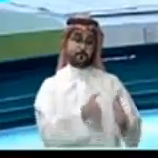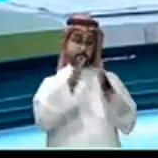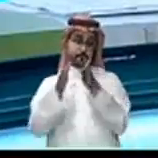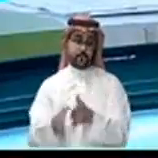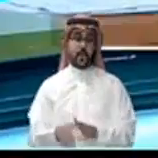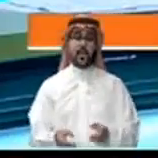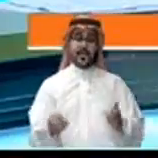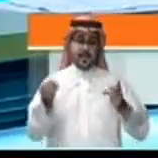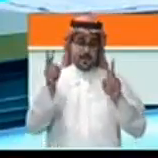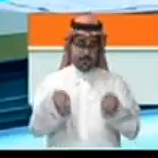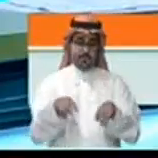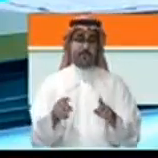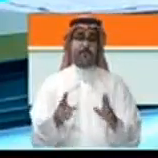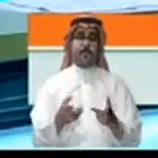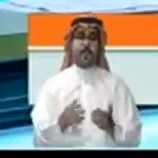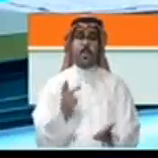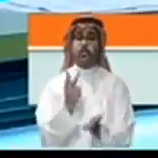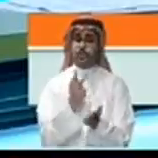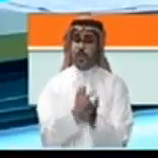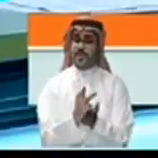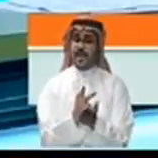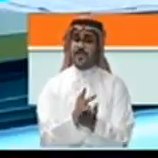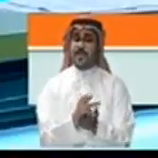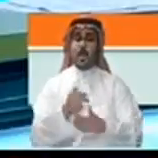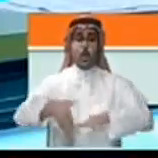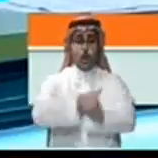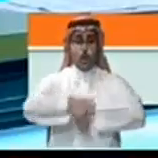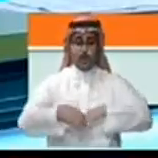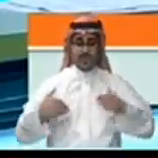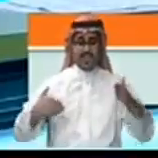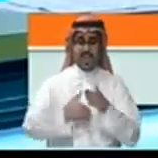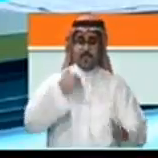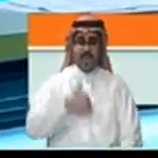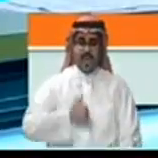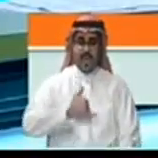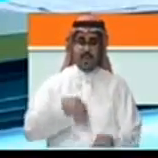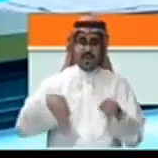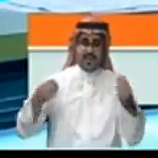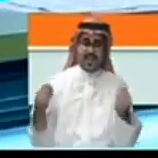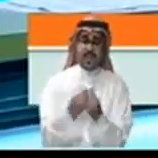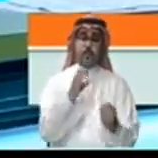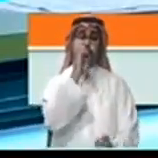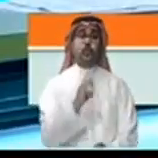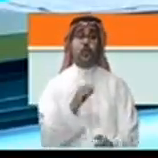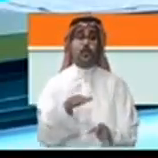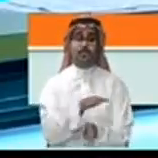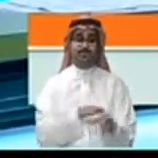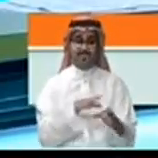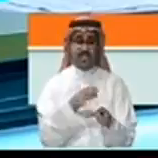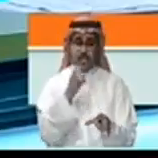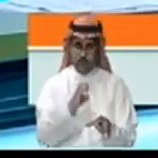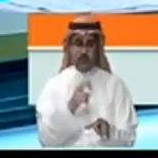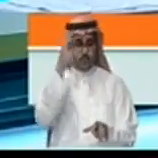وعلى جانب آخر، استقبلت جوازات منفذ الوديعة الحدودي اليوم أولى طلائع حجاج بيت الله الحرام القادمين من الجمهورية